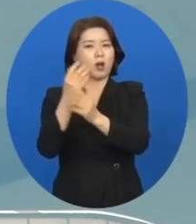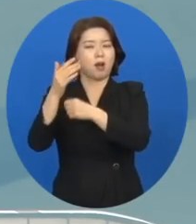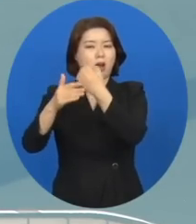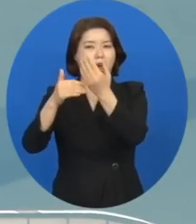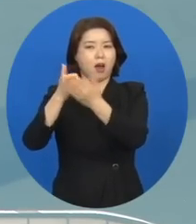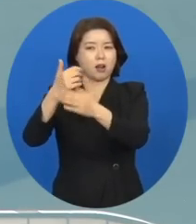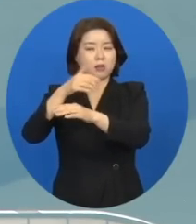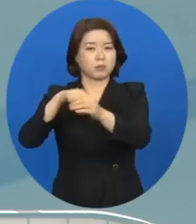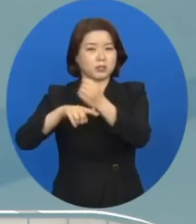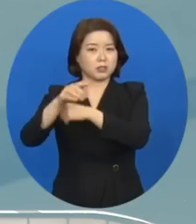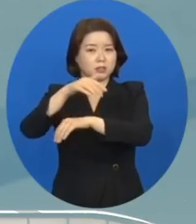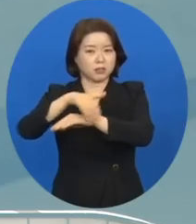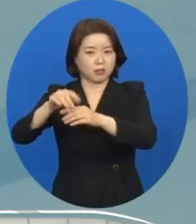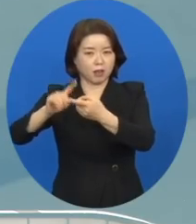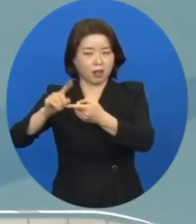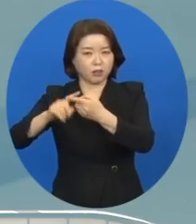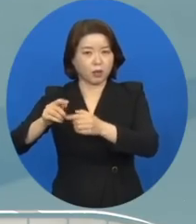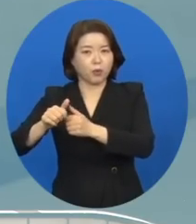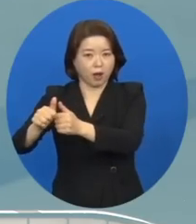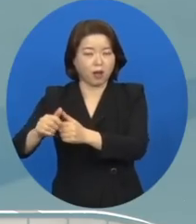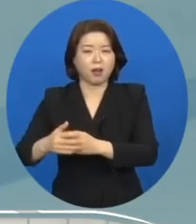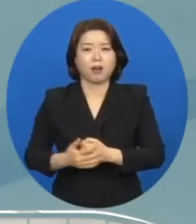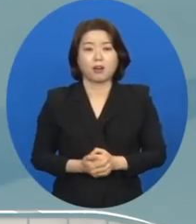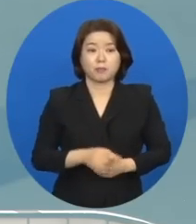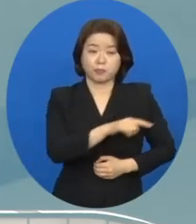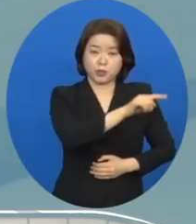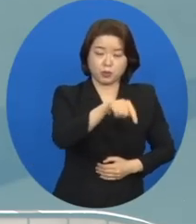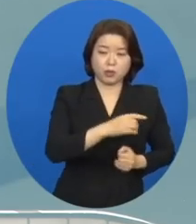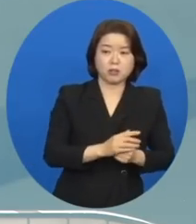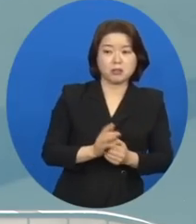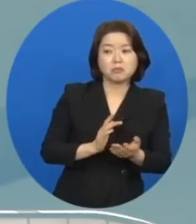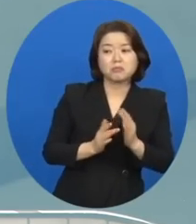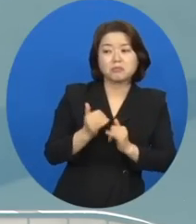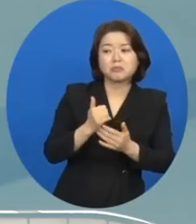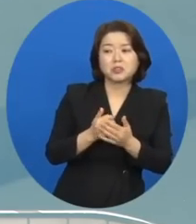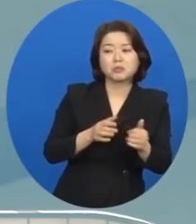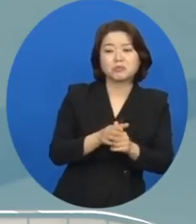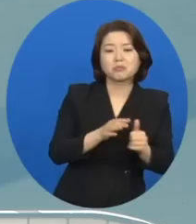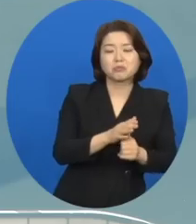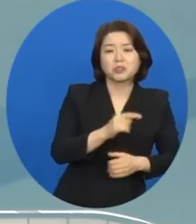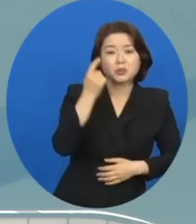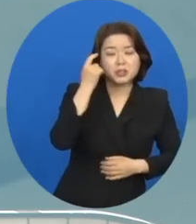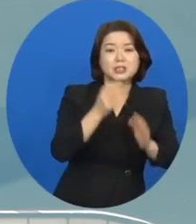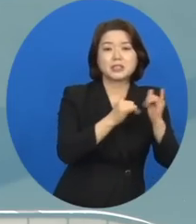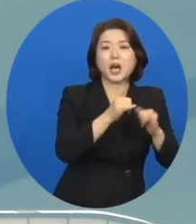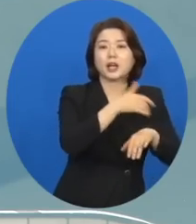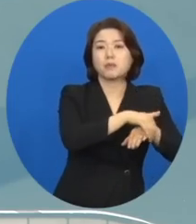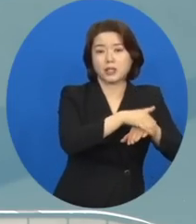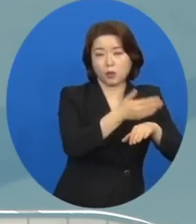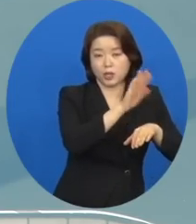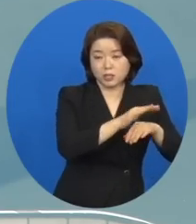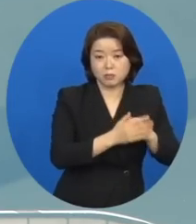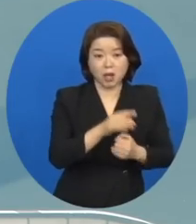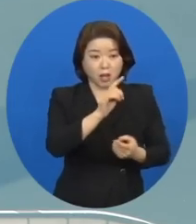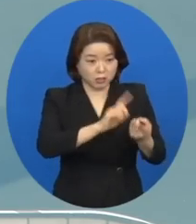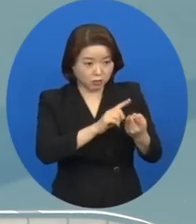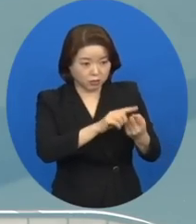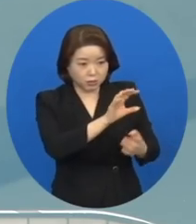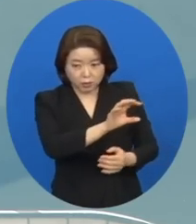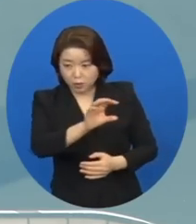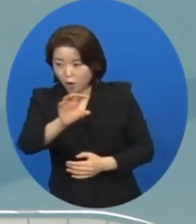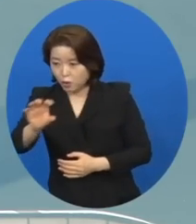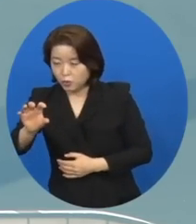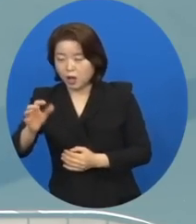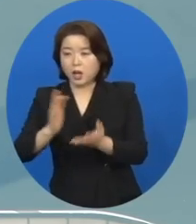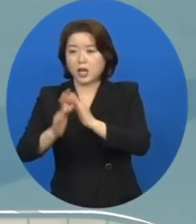한쪽은 사람의 모략이 어떻게 되든 예수님을 죽이려고 하지만 그러면 그럴수록 하나님의 계략과 하나님의